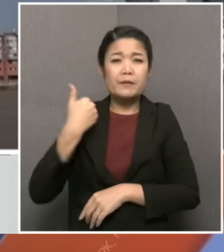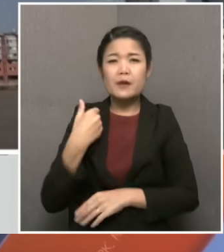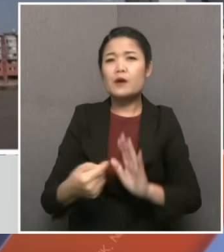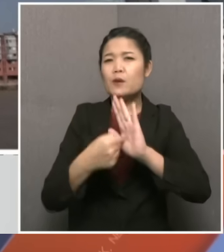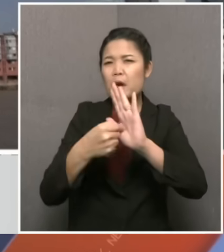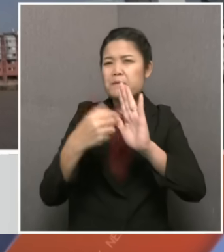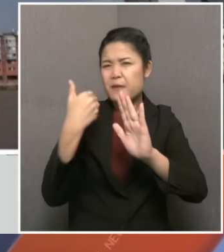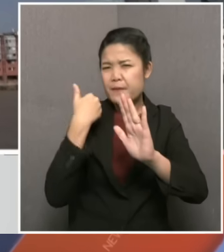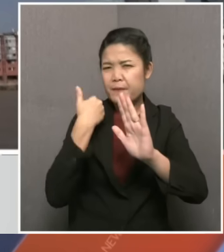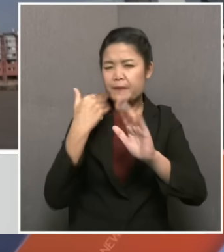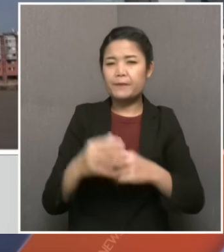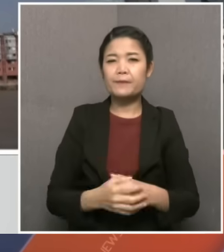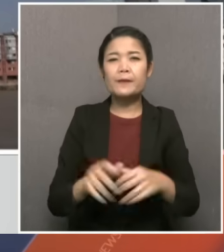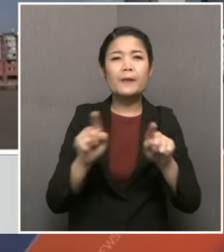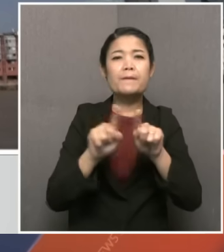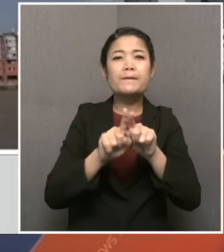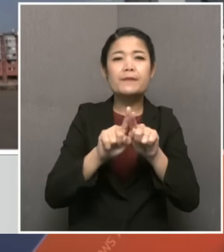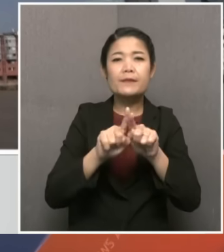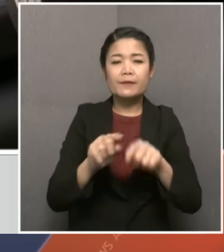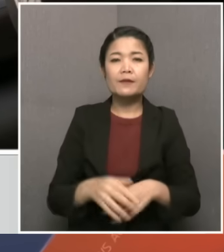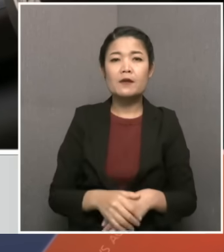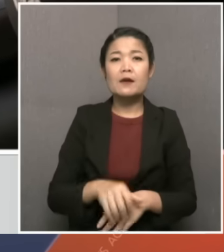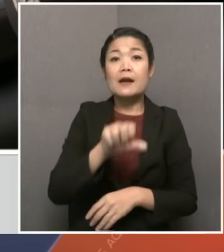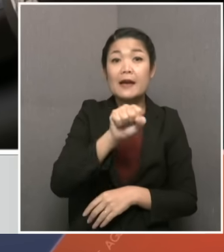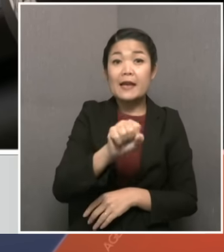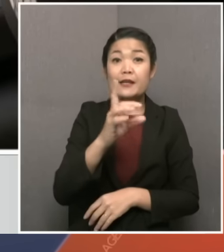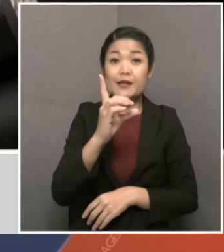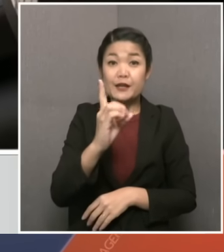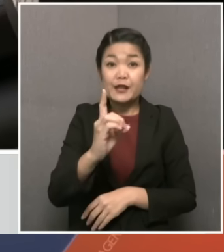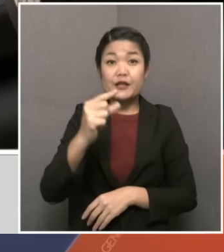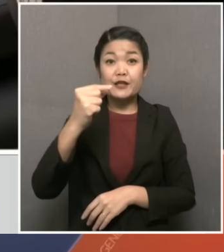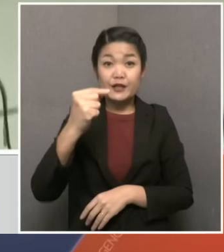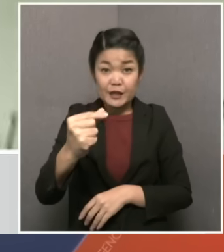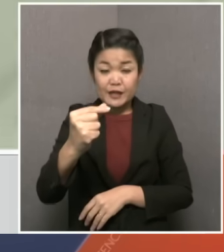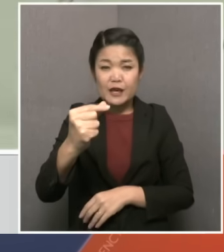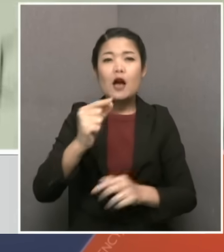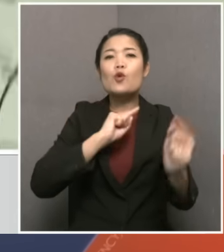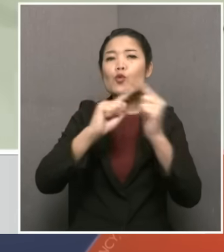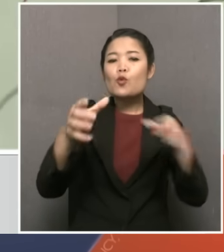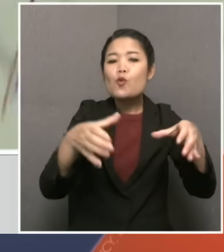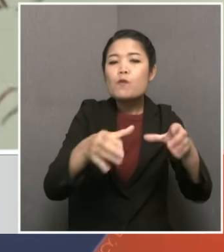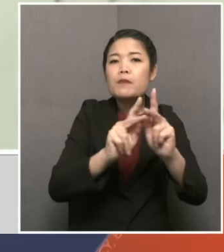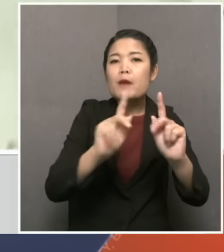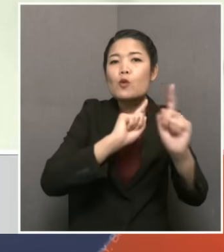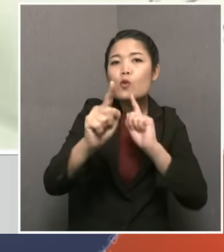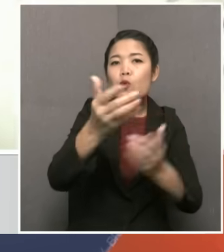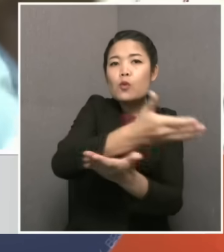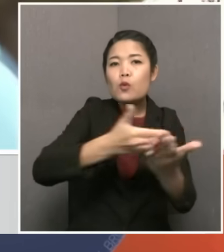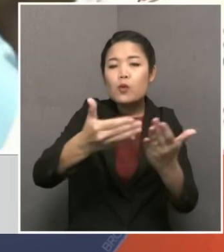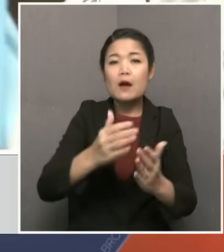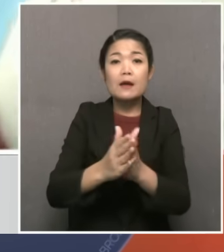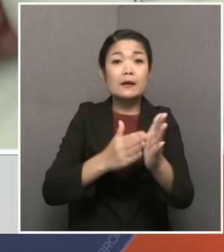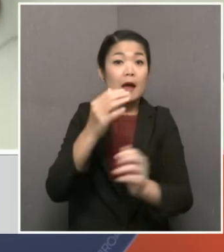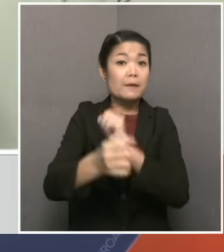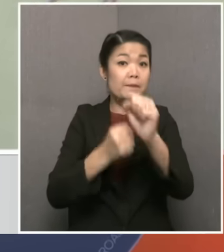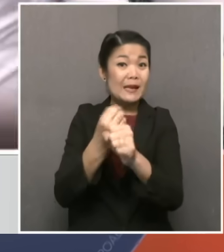รุณวันคุณจินากล่าวไปข้างต้นก็คือเรื่อง SDG นะเป็น SDG Summit ก็จะมาคุยกันนะ18ปีที่ผ่านมาใช่ไหม2015